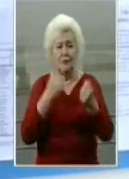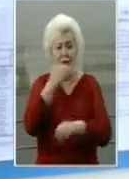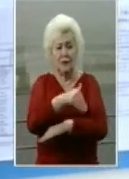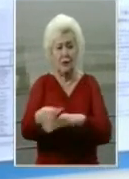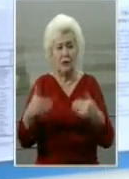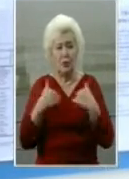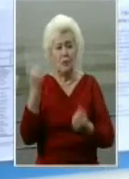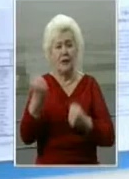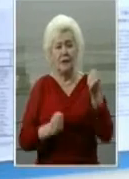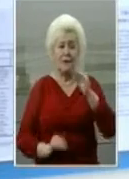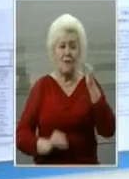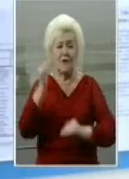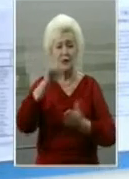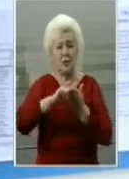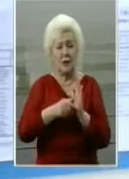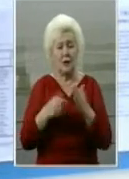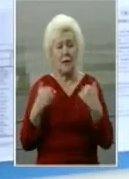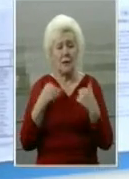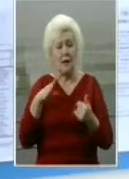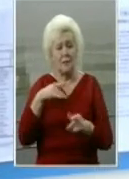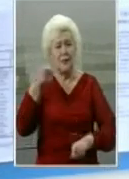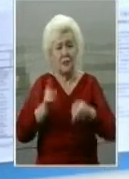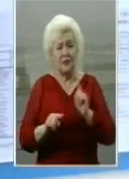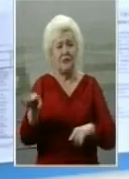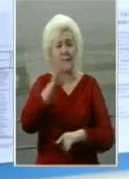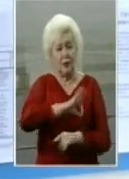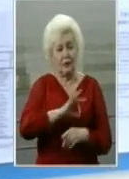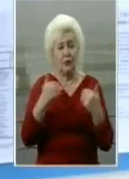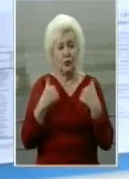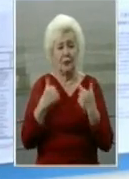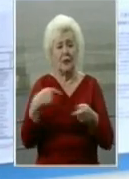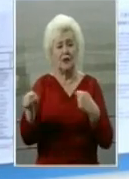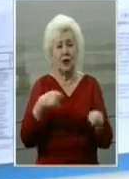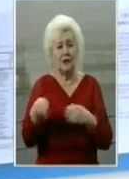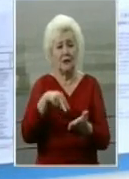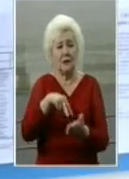мене авто більш високого класу, тому мені було дійсно вигідно. І наша ринкова